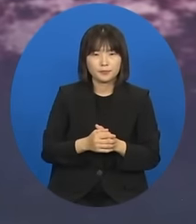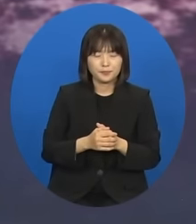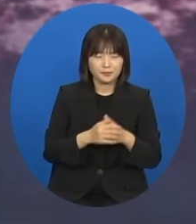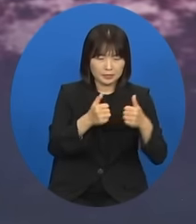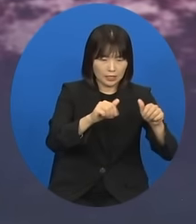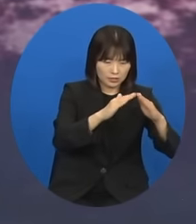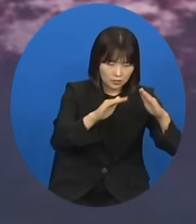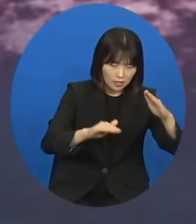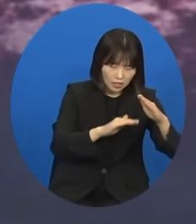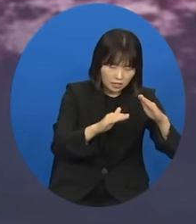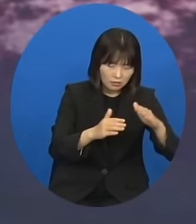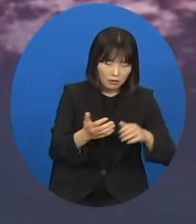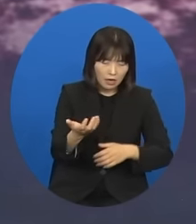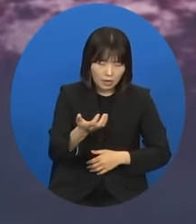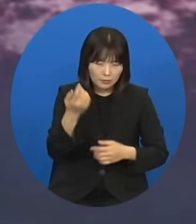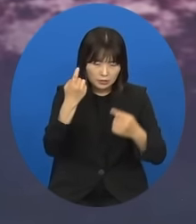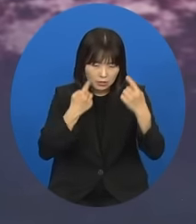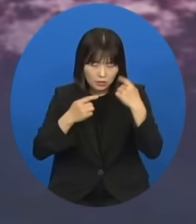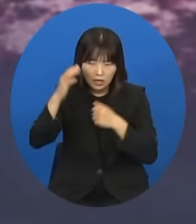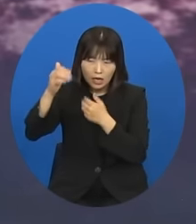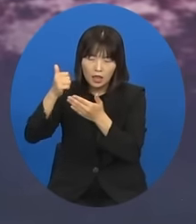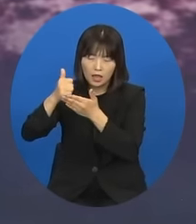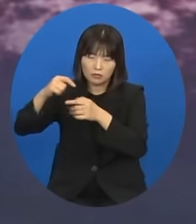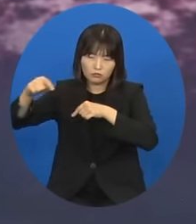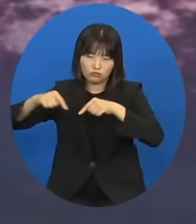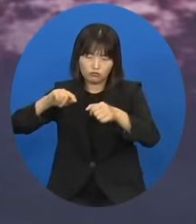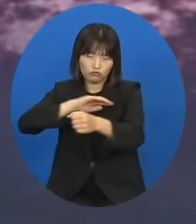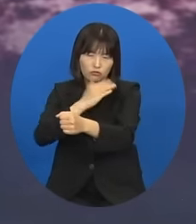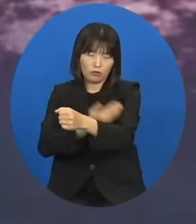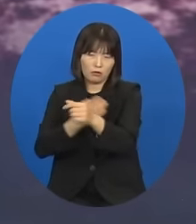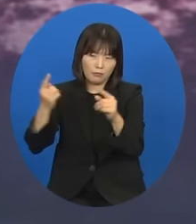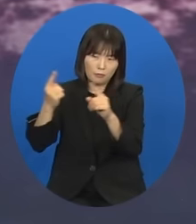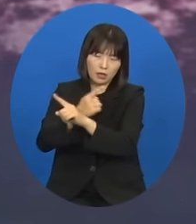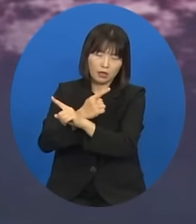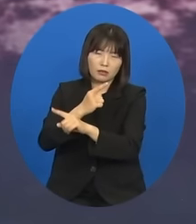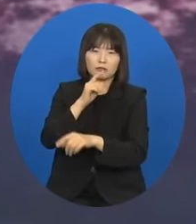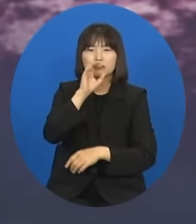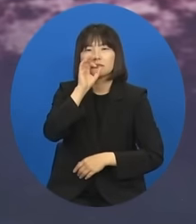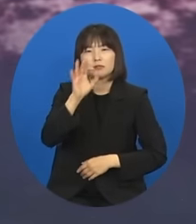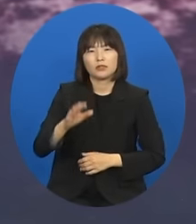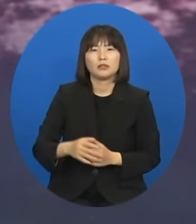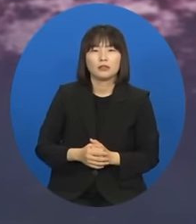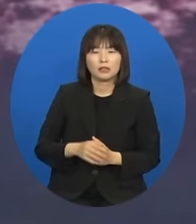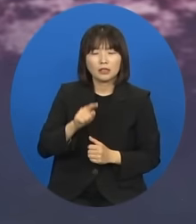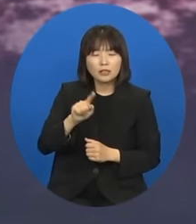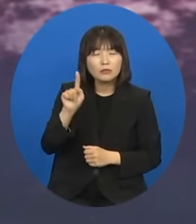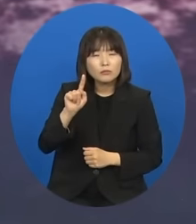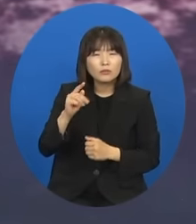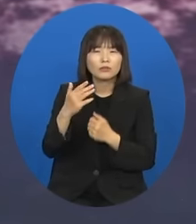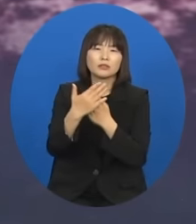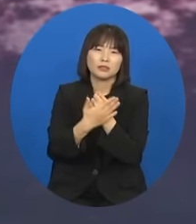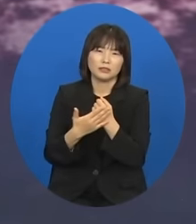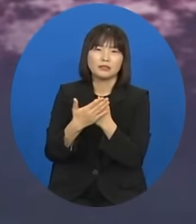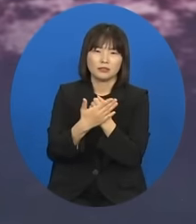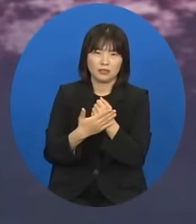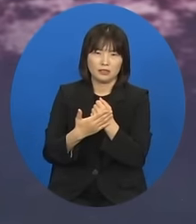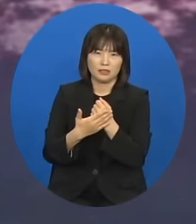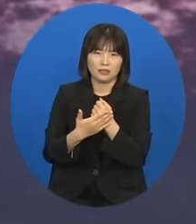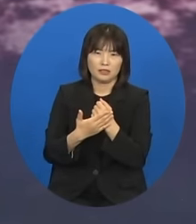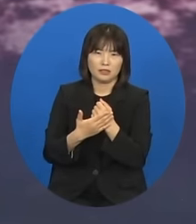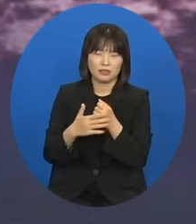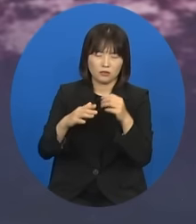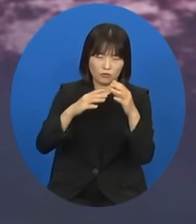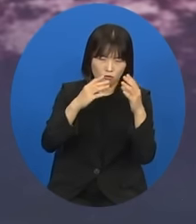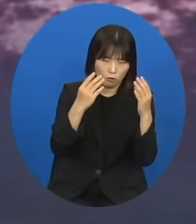상처가 하나님의 주권을 바꾸지 못합니다 이것이 은혜인 거예요 온전한